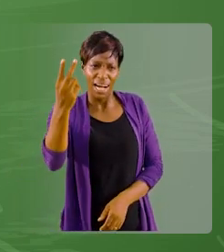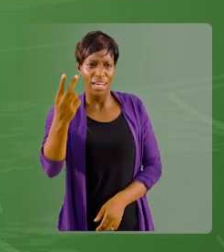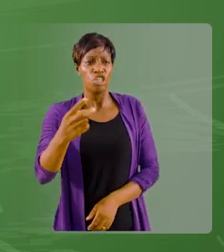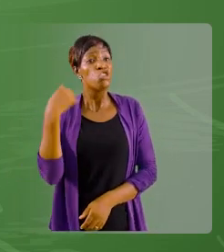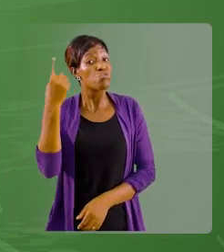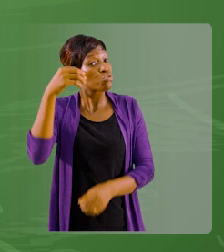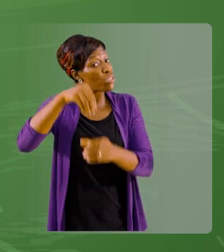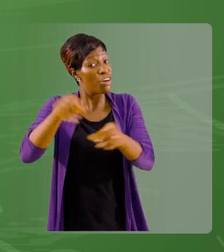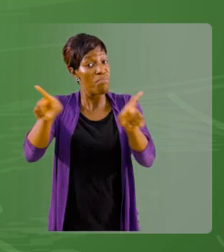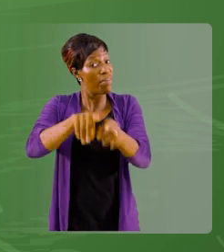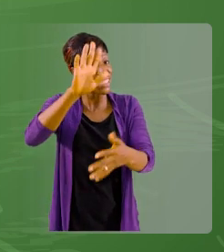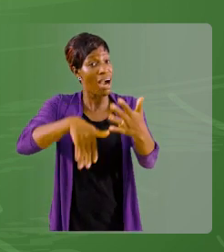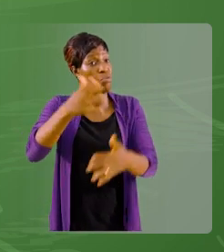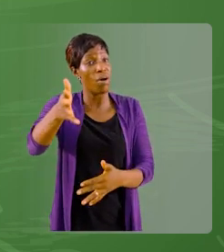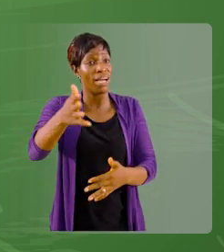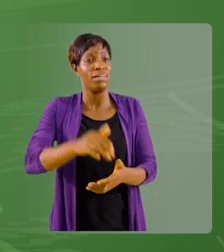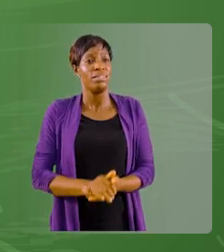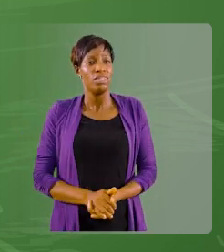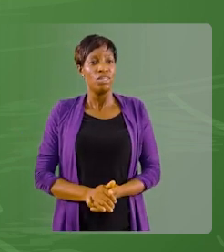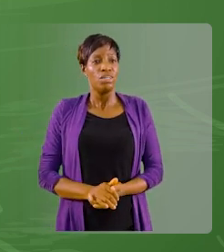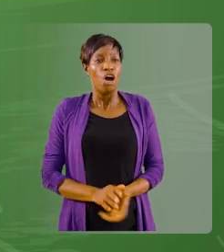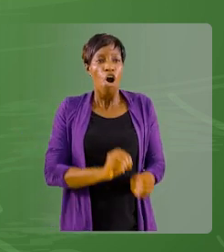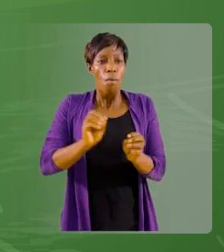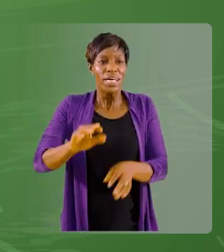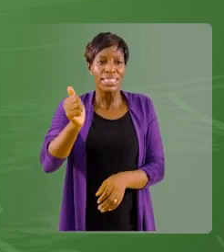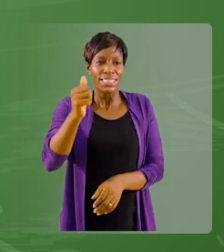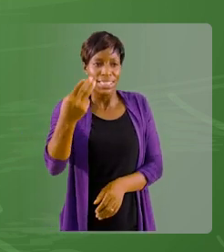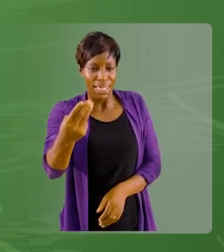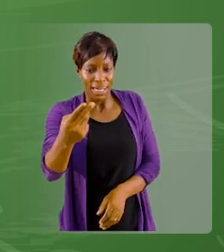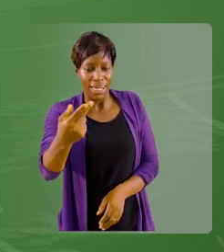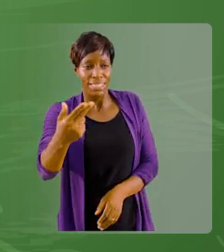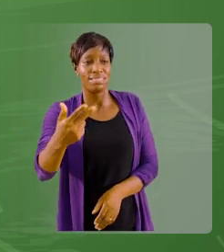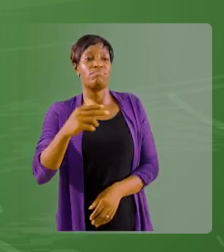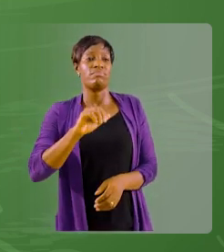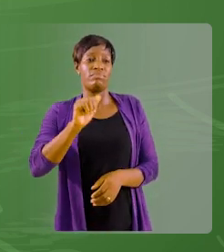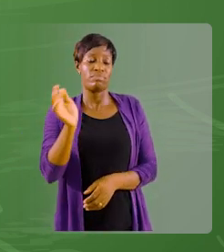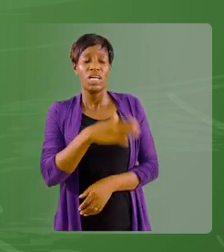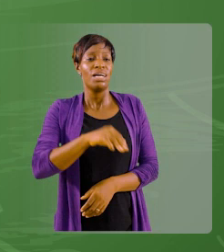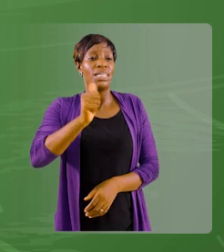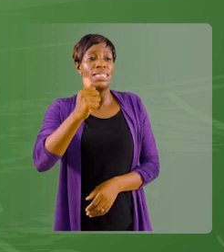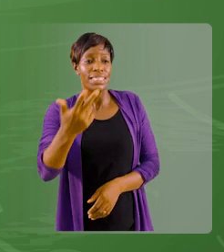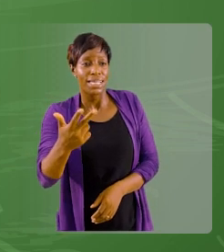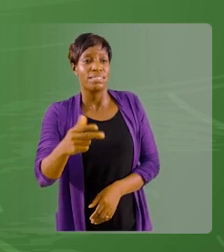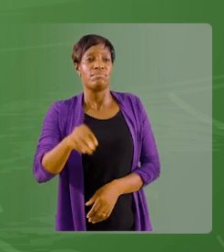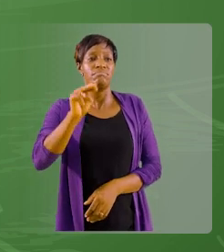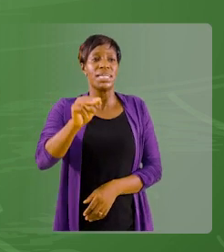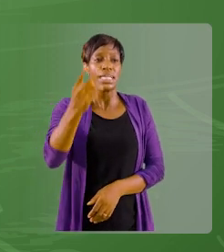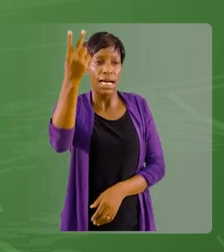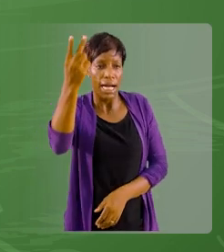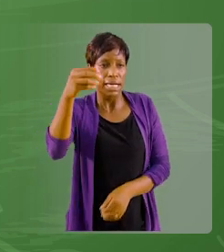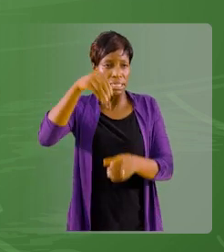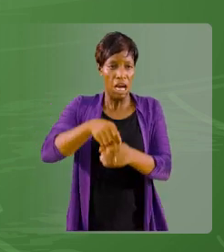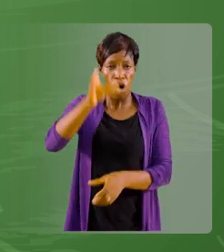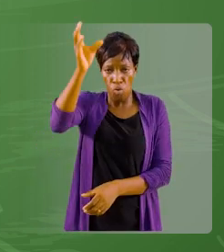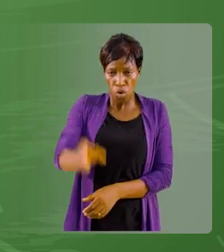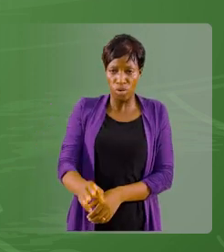allons mettre les 13 mètres carrés dans la colonne des mètres carrés. Bien, dans le nombre 13,